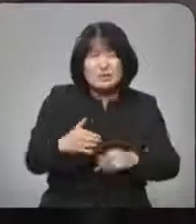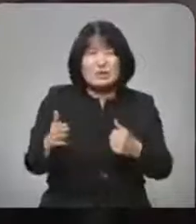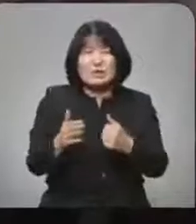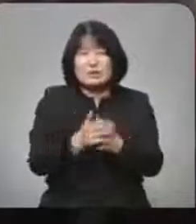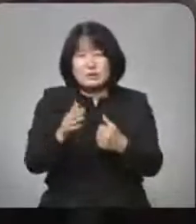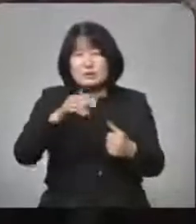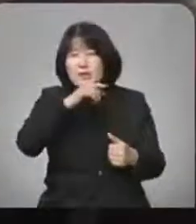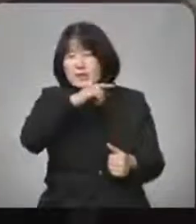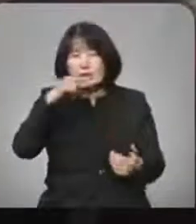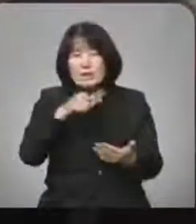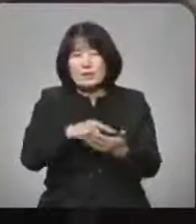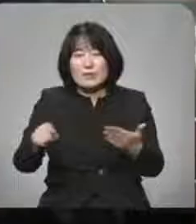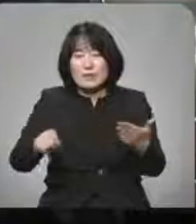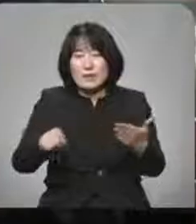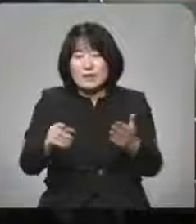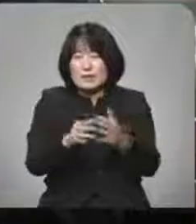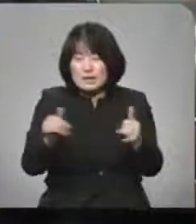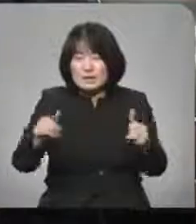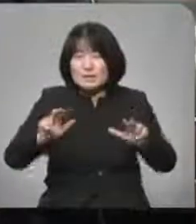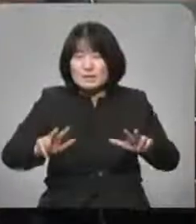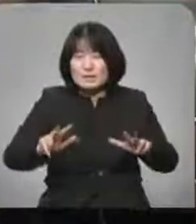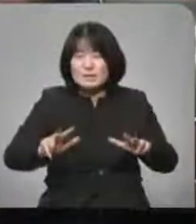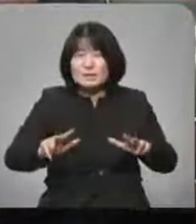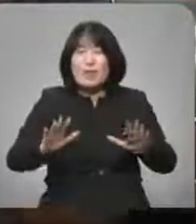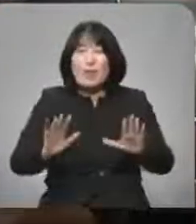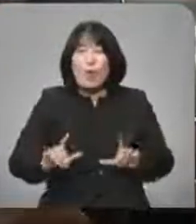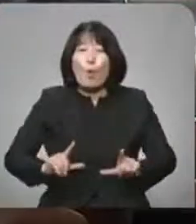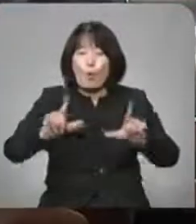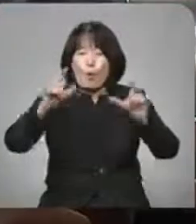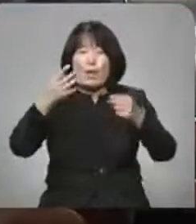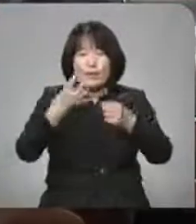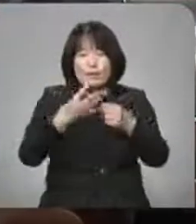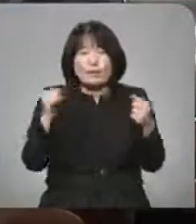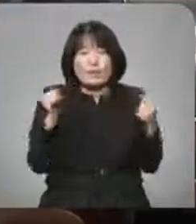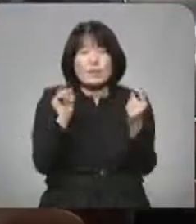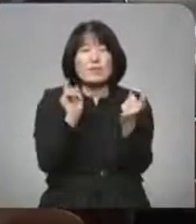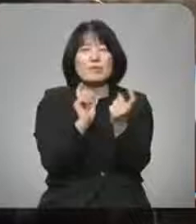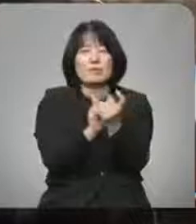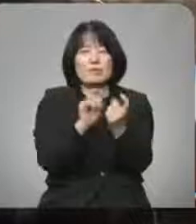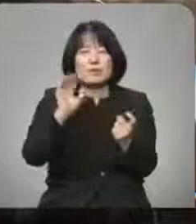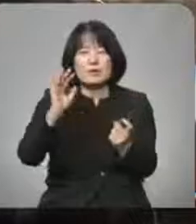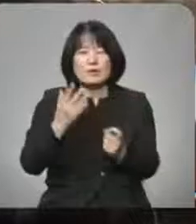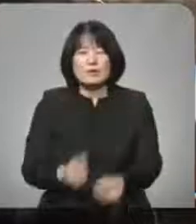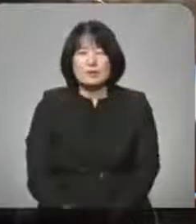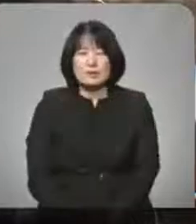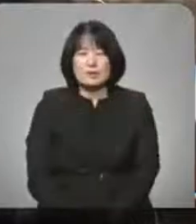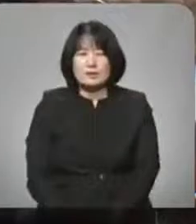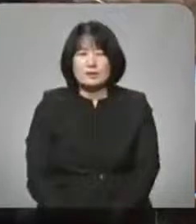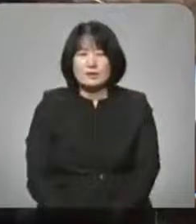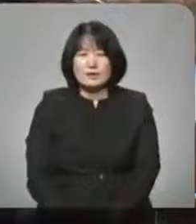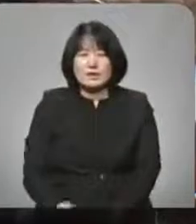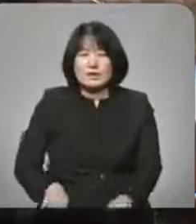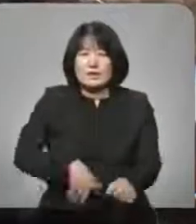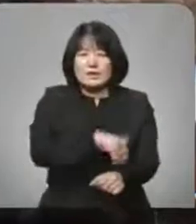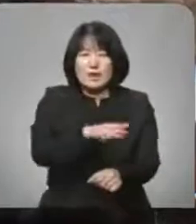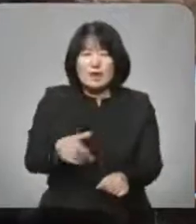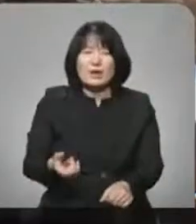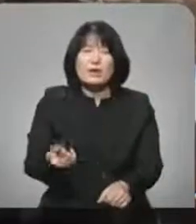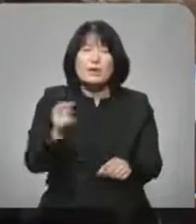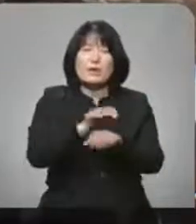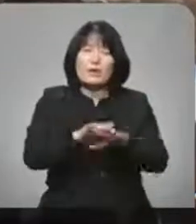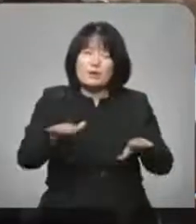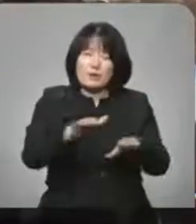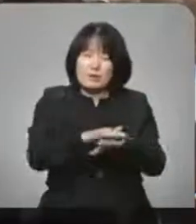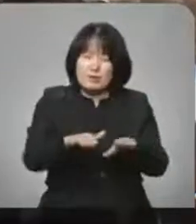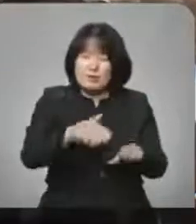사이 산불 피해 주민들은 벌써네 번째 겨울을 맞게 됐습니다 빨리 끝난 것도 매우 중요하지만 지금